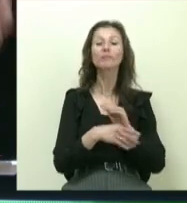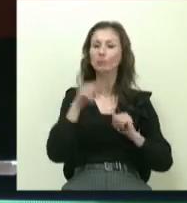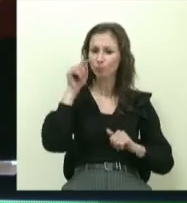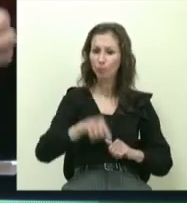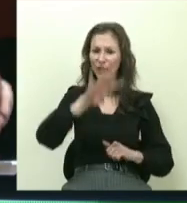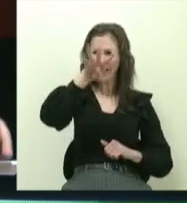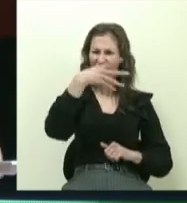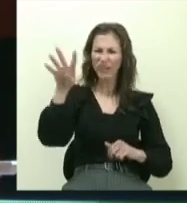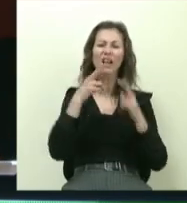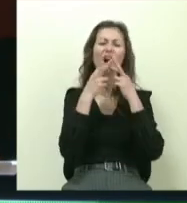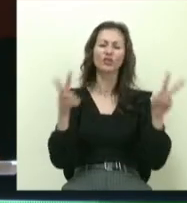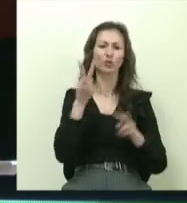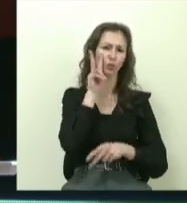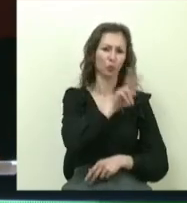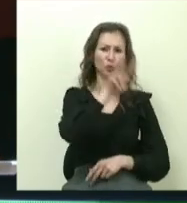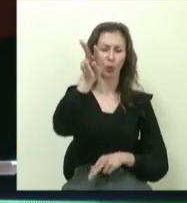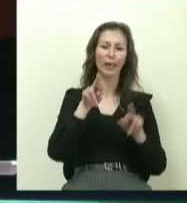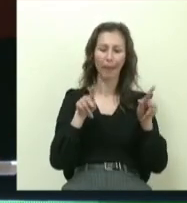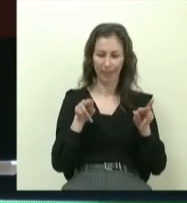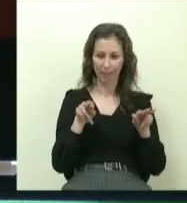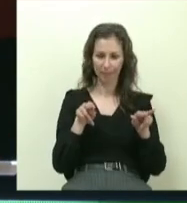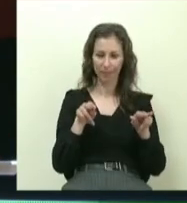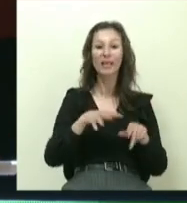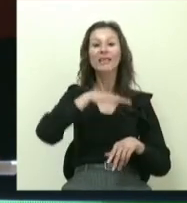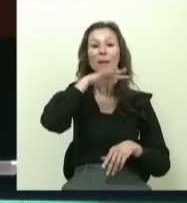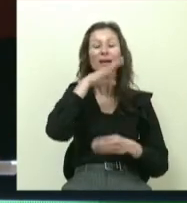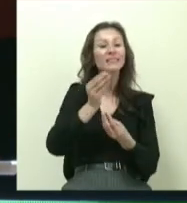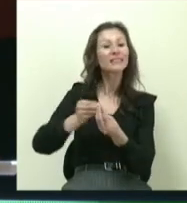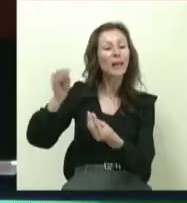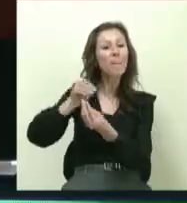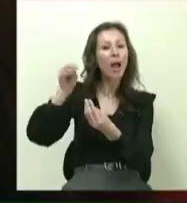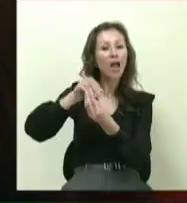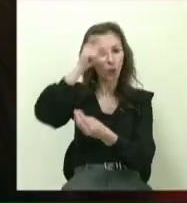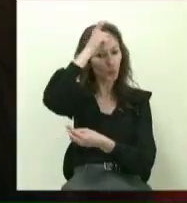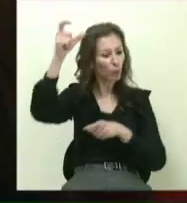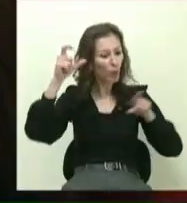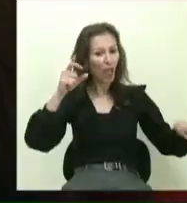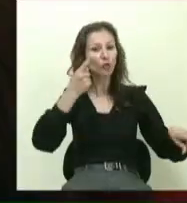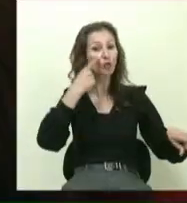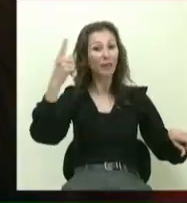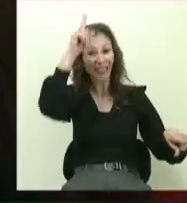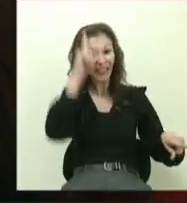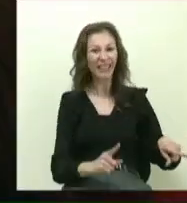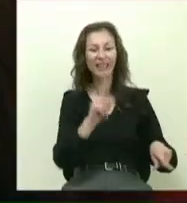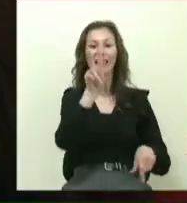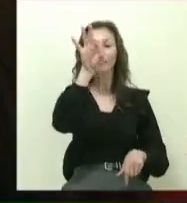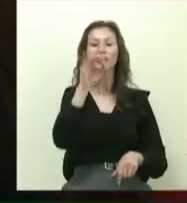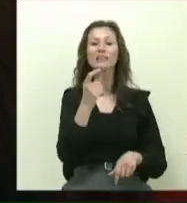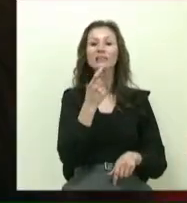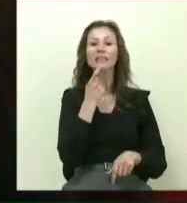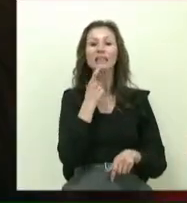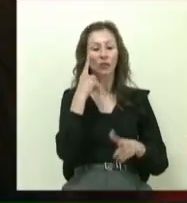bu grafikte de açıkça gördüğünüz gibi yabancı sermaye Türkiye'de Cumhuriyetin ilk 70 yılı boyunca